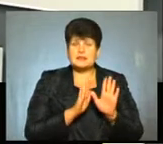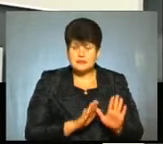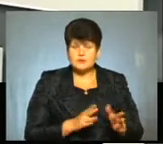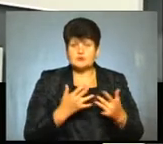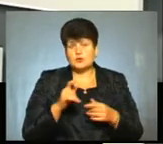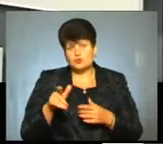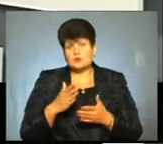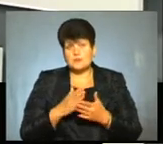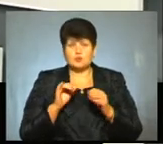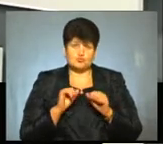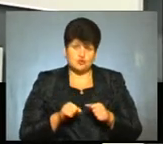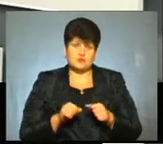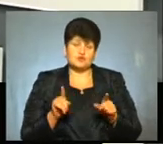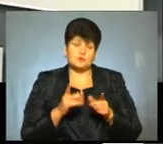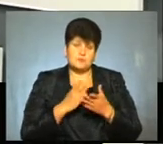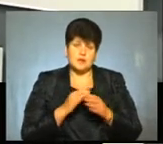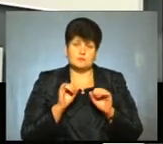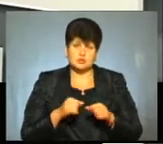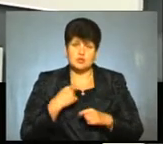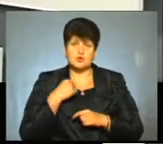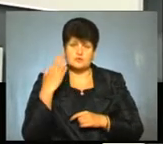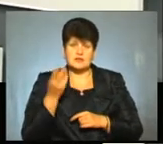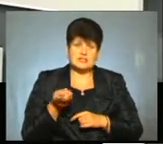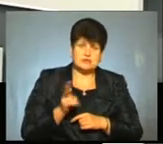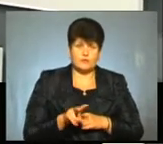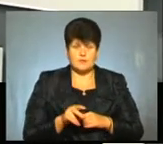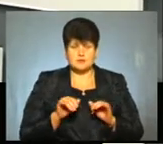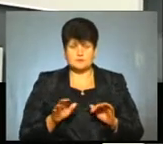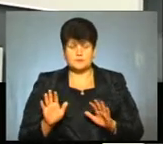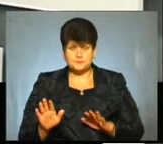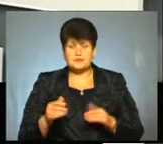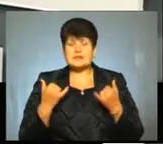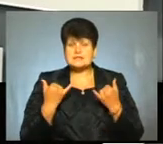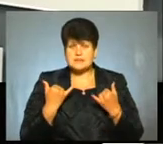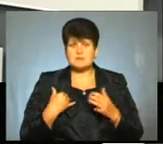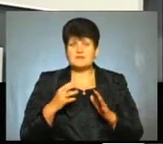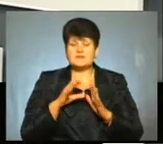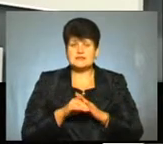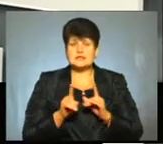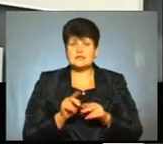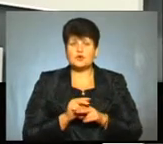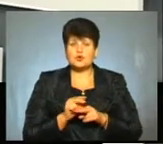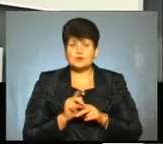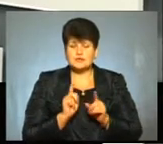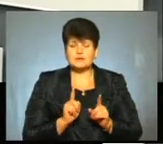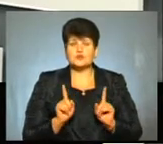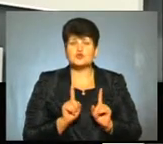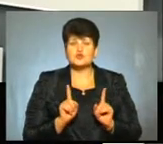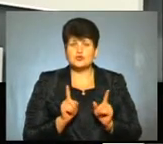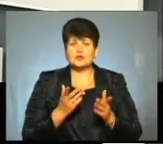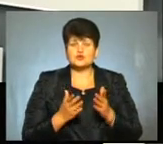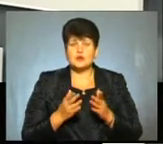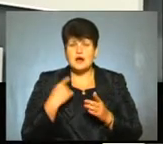як є, оскільки люди мають можливість, щоб мали можливість голосувати двома способами. А зараз ми внесли лише корективи певні, що